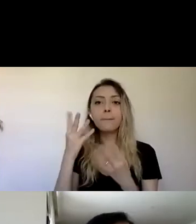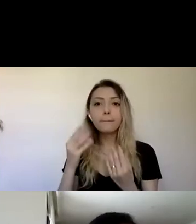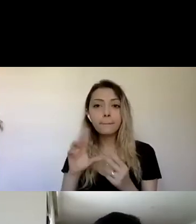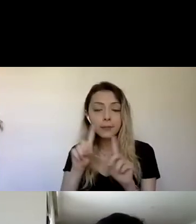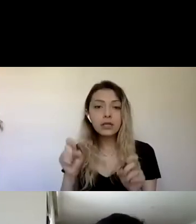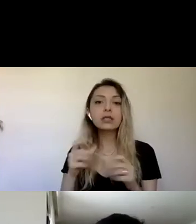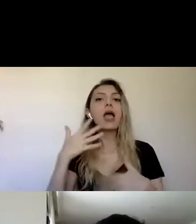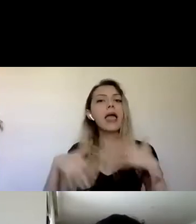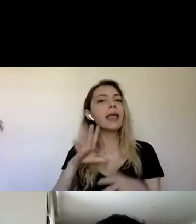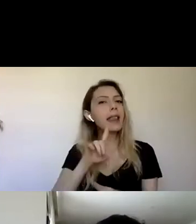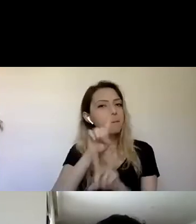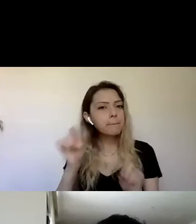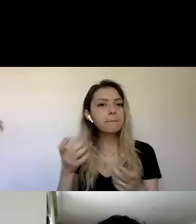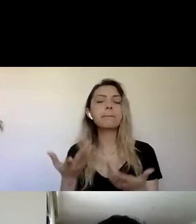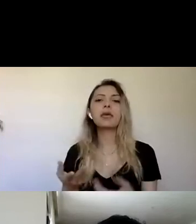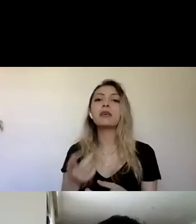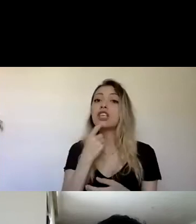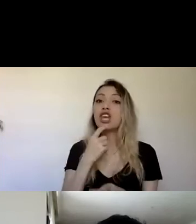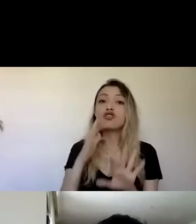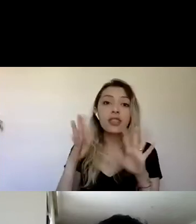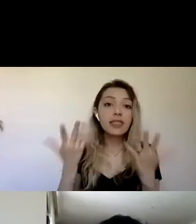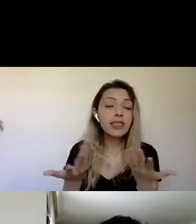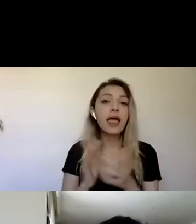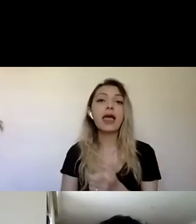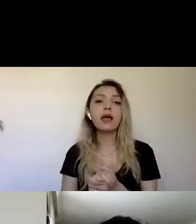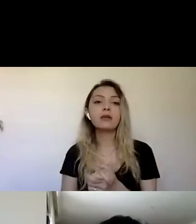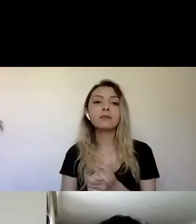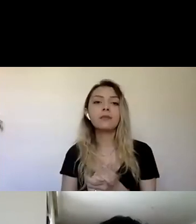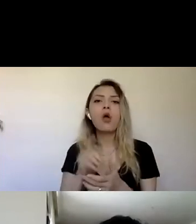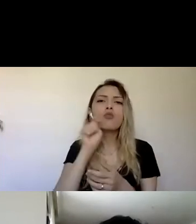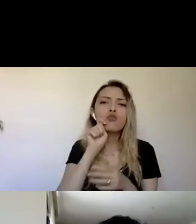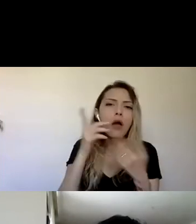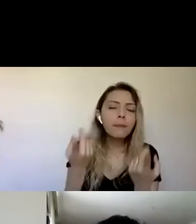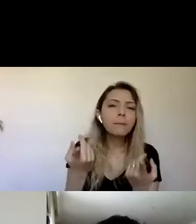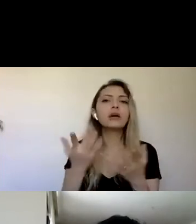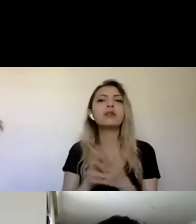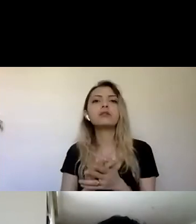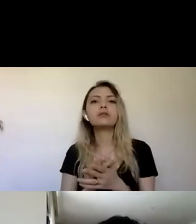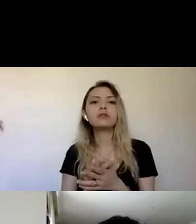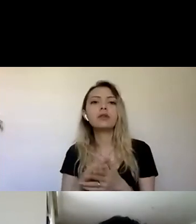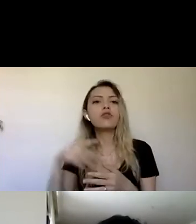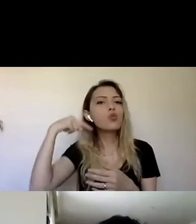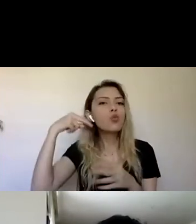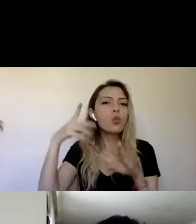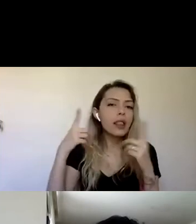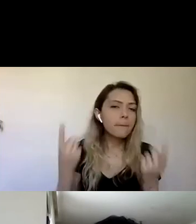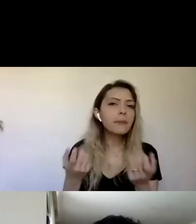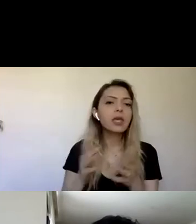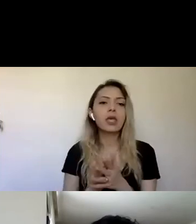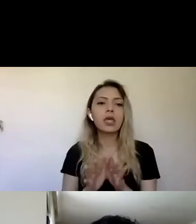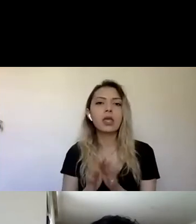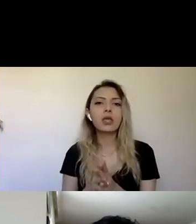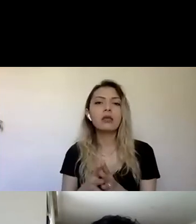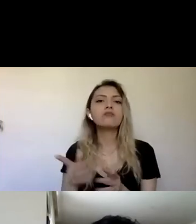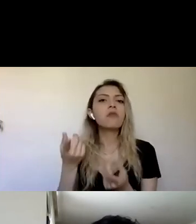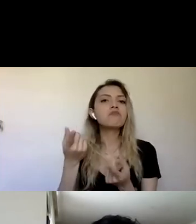nedir? Etnik kökenleri nedir? Sosyal durumları nedir? Yoksullar mıdır? Varlıklılar mıdır? Taş